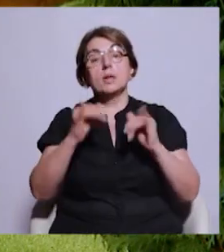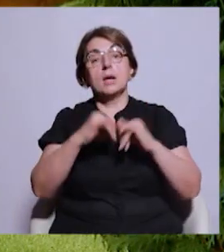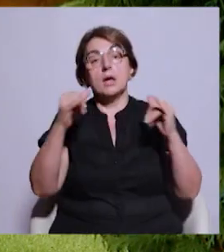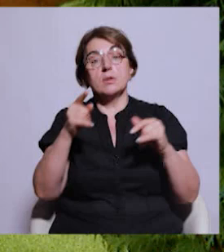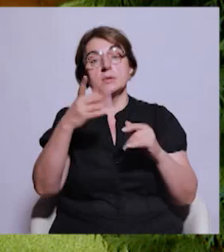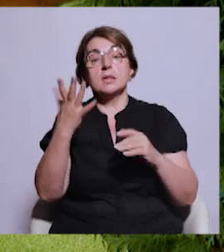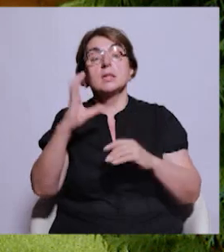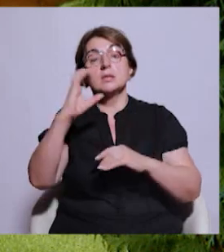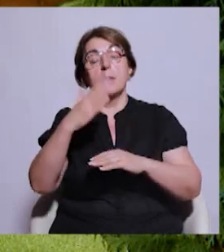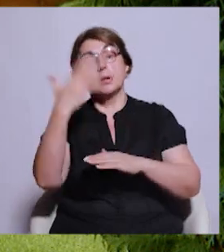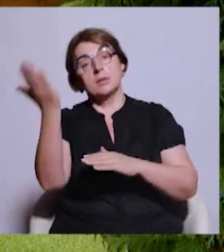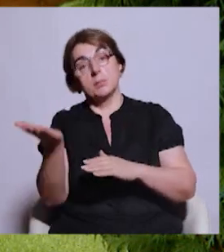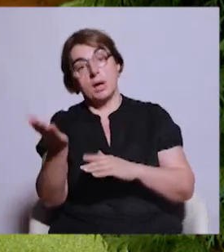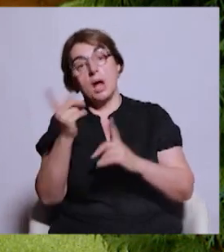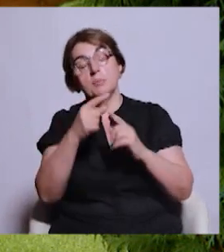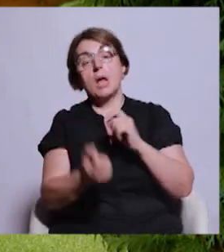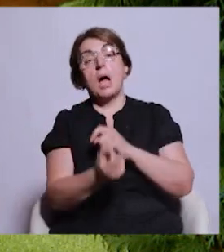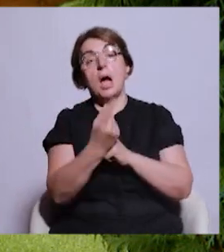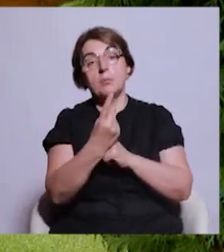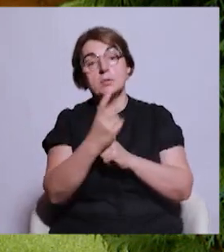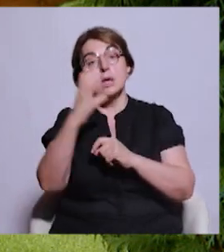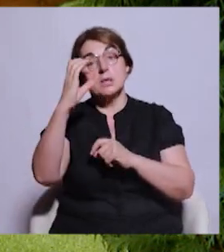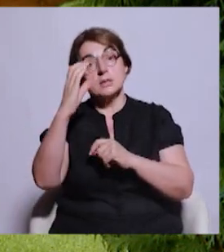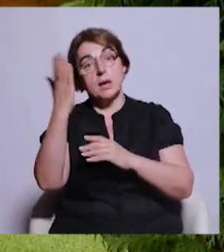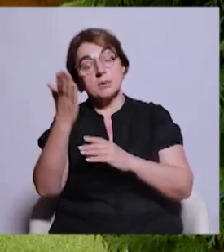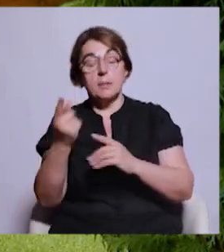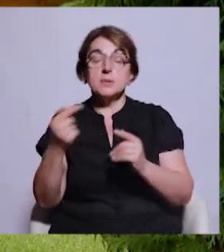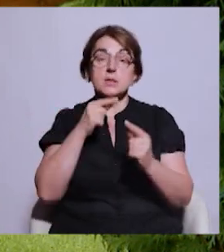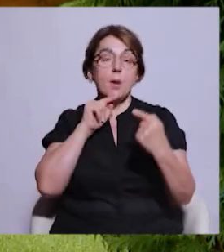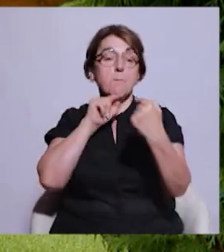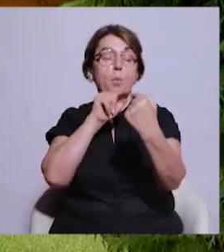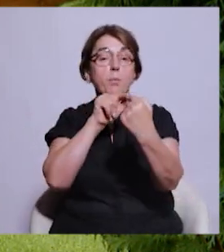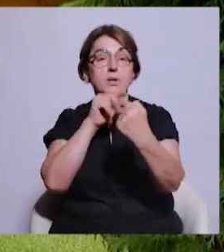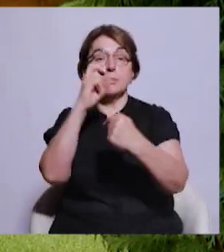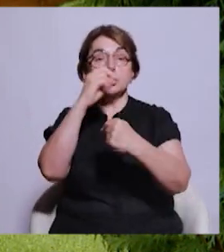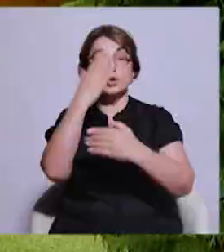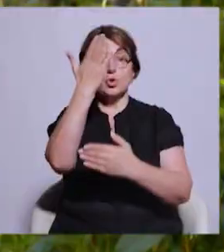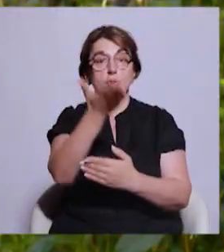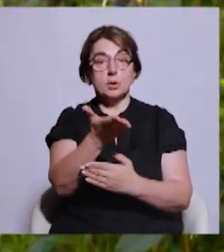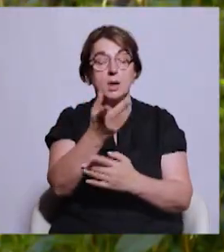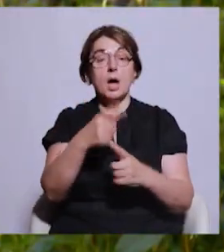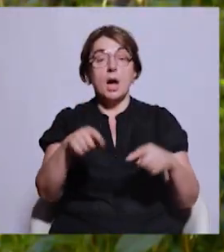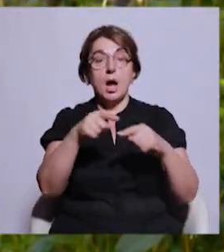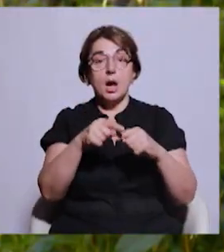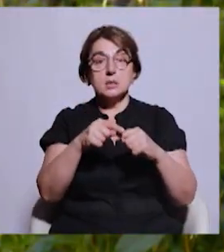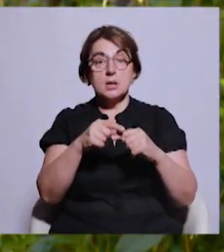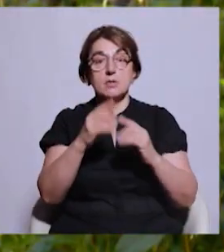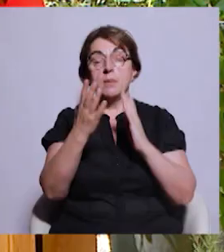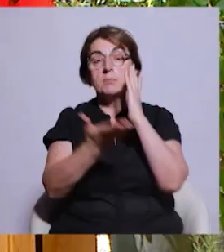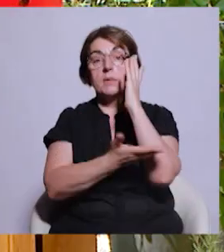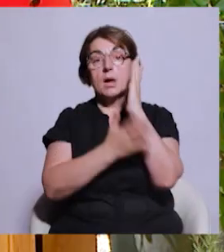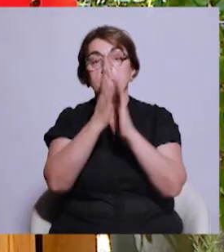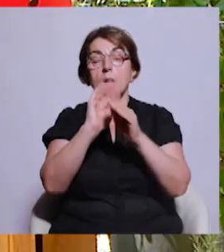სადაც სამხრეთი მხარეა. ანუ ამით შეგვიძლია აღმოვაჩინოთ სამხრეთი და მისი მოპირდაპირე ჩრდილოეთი მხარე. ასევე ხეზე